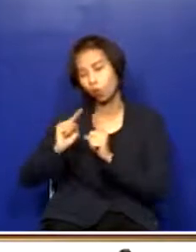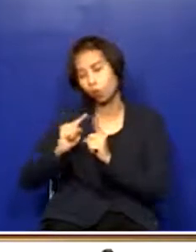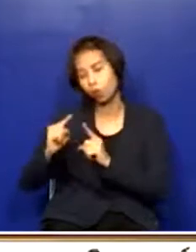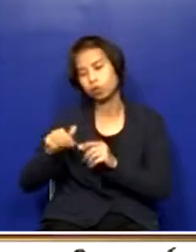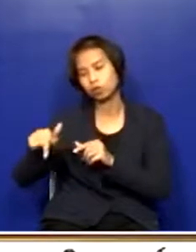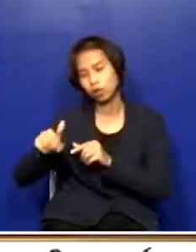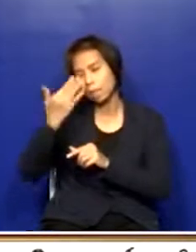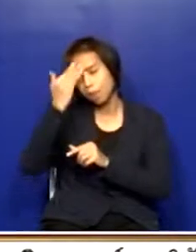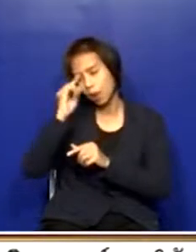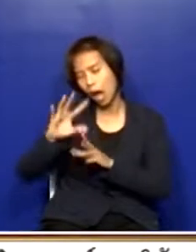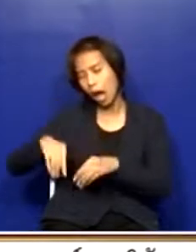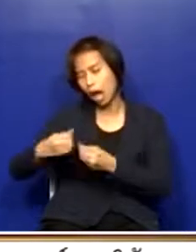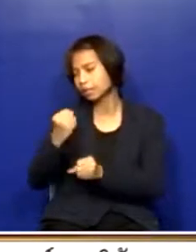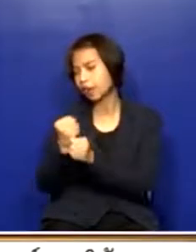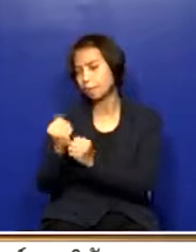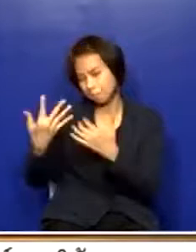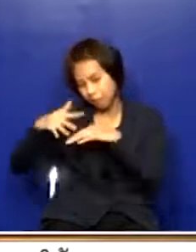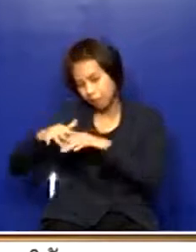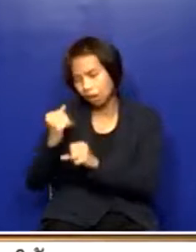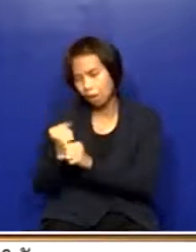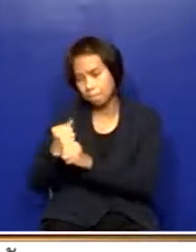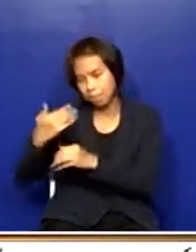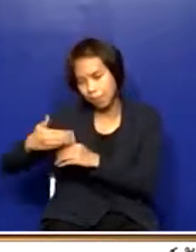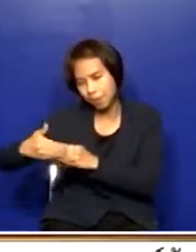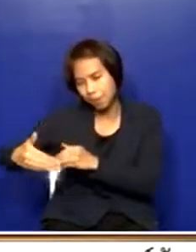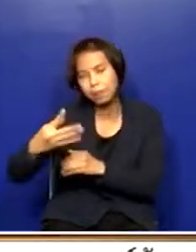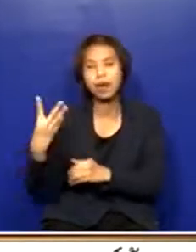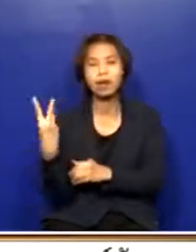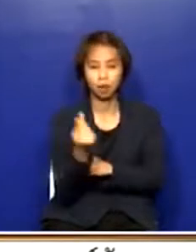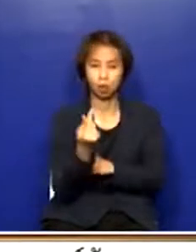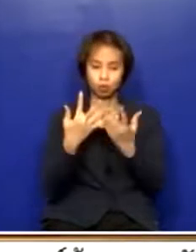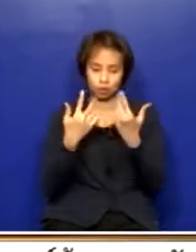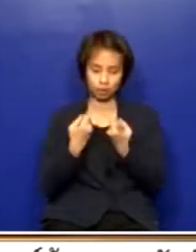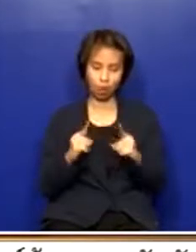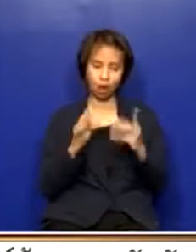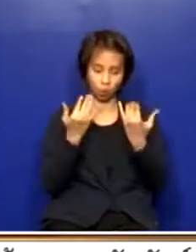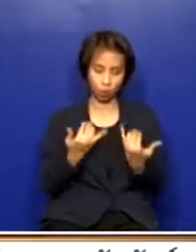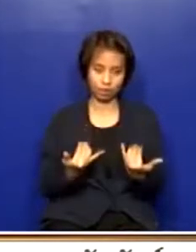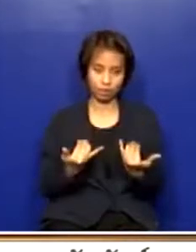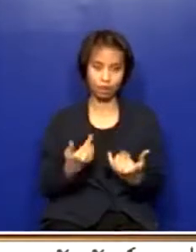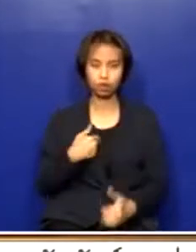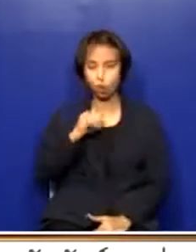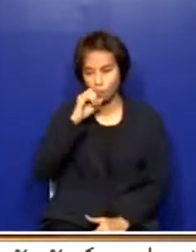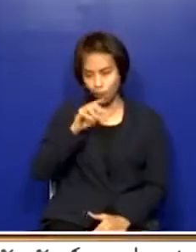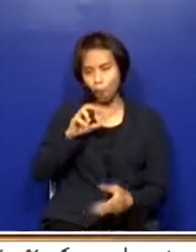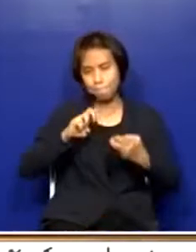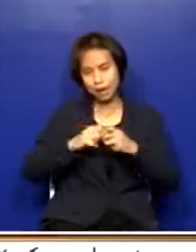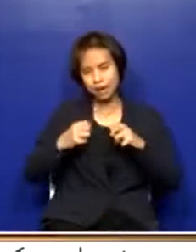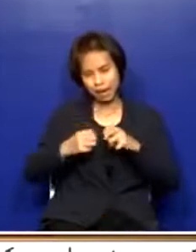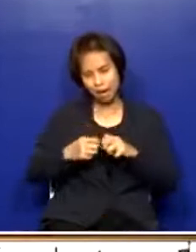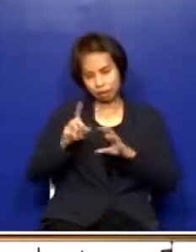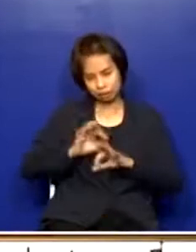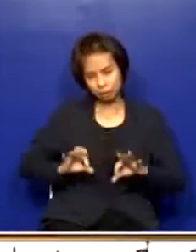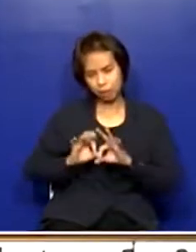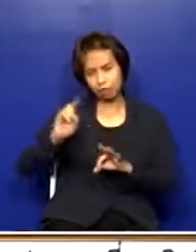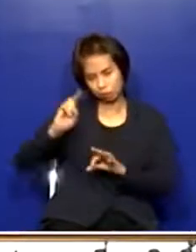เพื่อเรื่องนี้เดินไปได้อย่รถเร็วแต่ส่ทสำคัญก็คือววันนี้เนี่ยต้เรีนกบตงๆว่าปัญหามนคือต้องมงบป